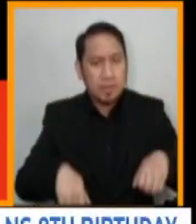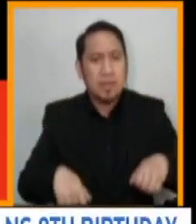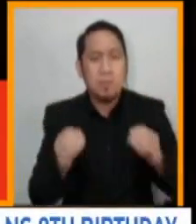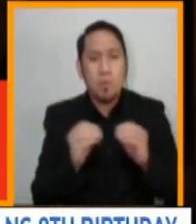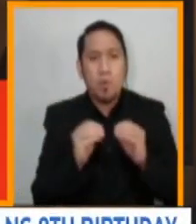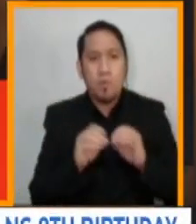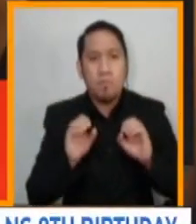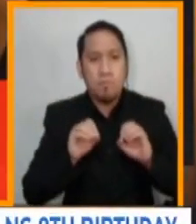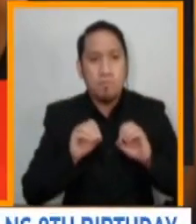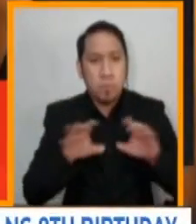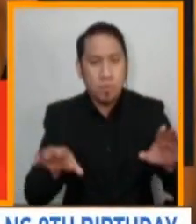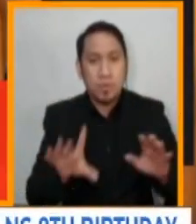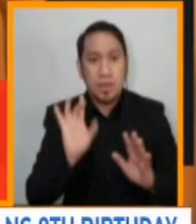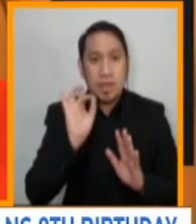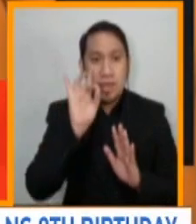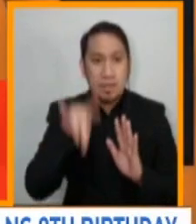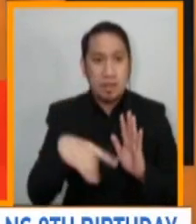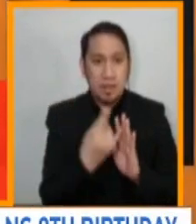ito maaaring suotin.